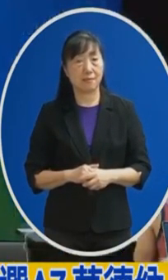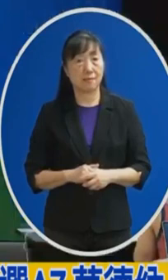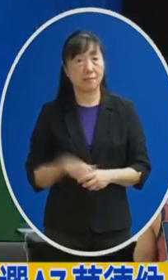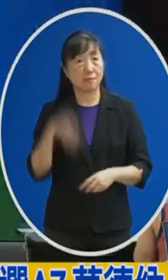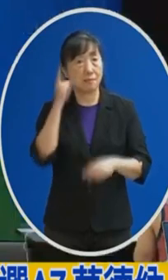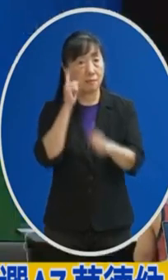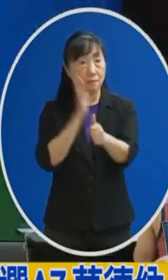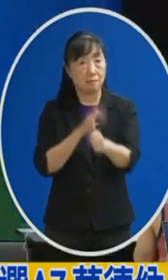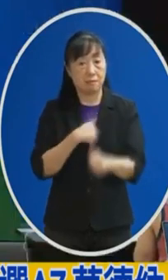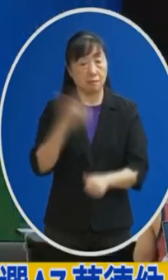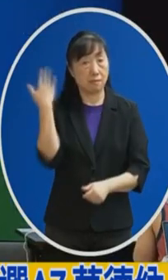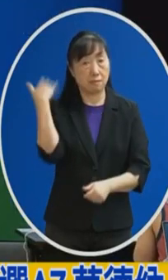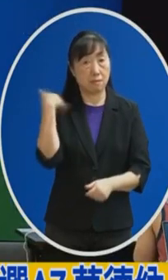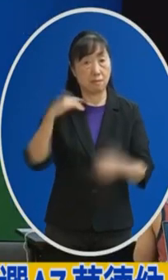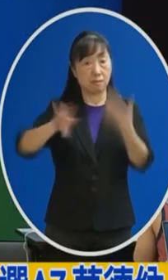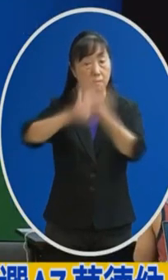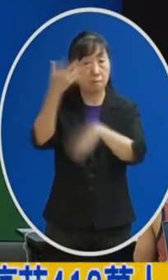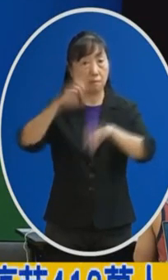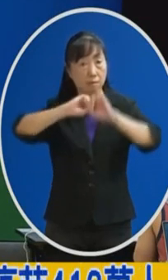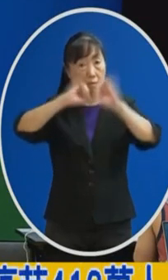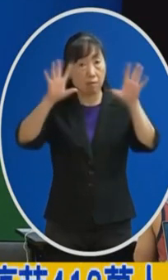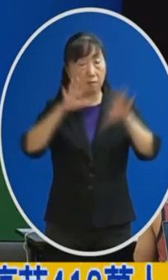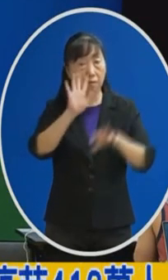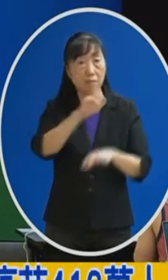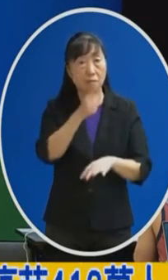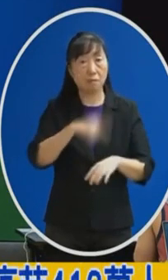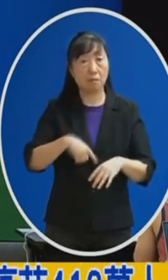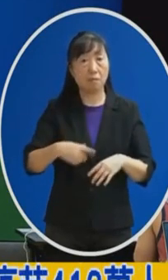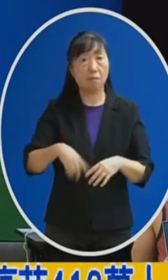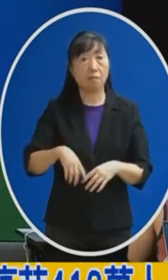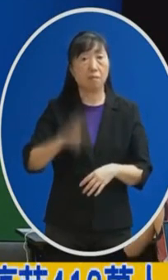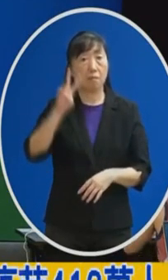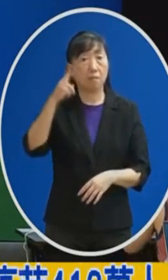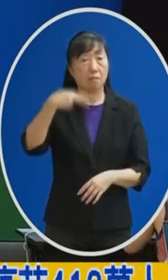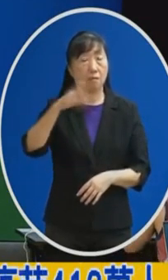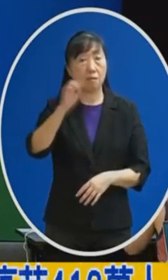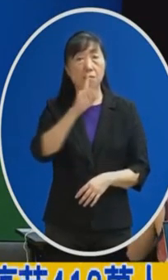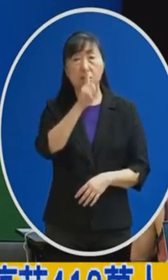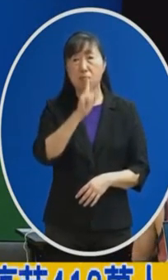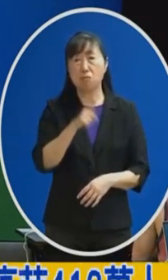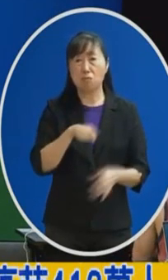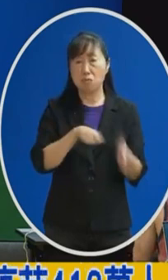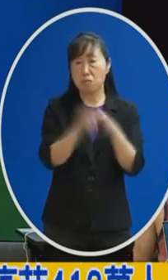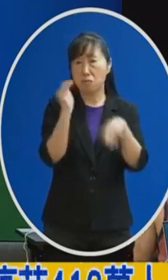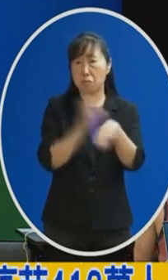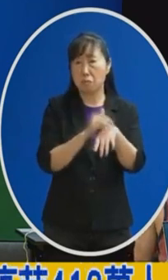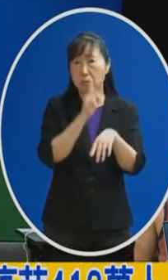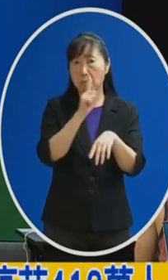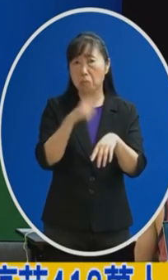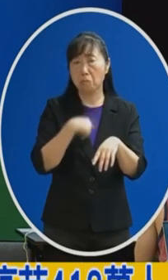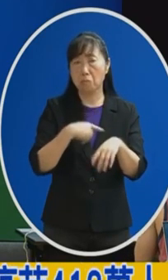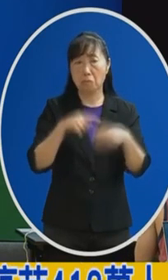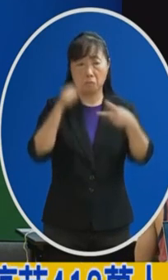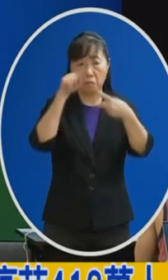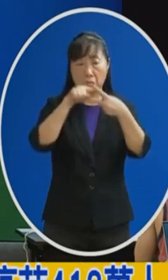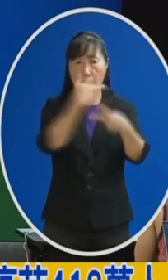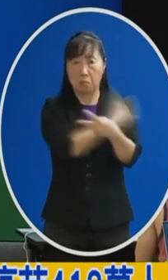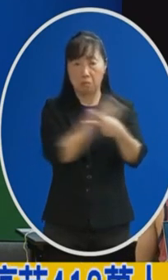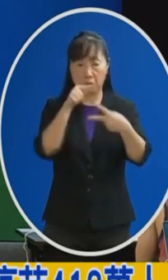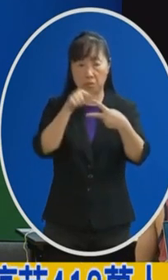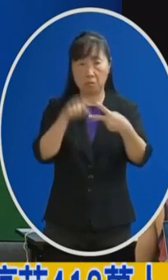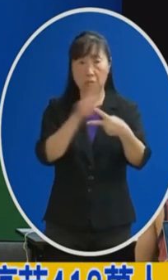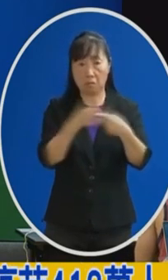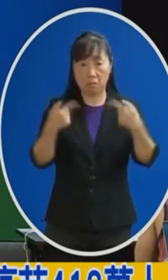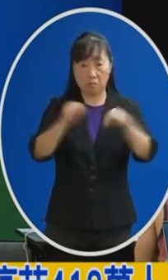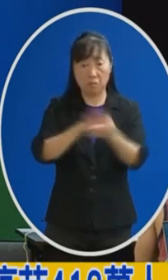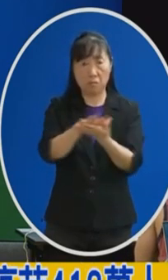请教，之前外媒有报道说，世界卫生组织的专家说不要混打疫苗，可能会变成危险趋势。但是现在这一位专家有